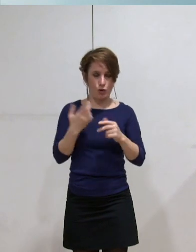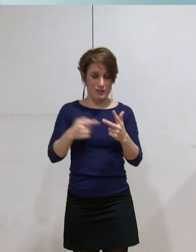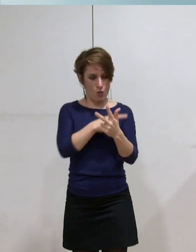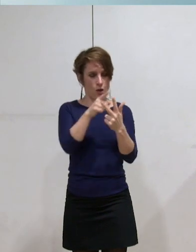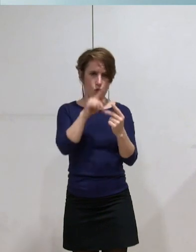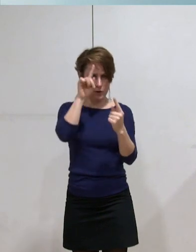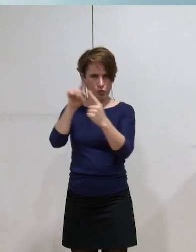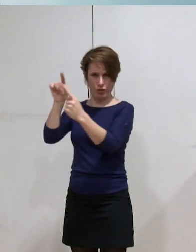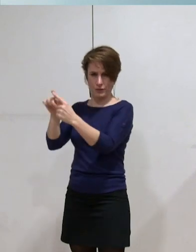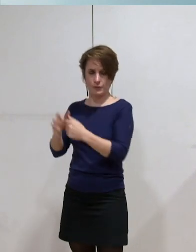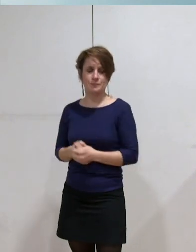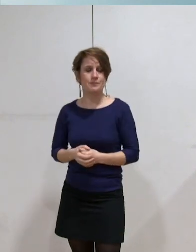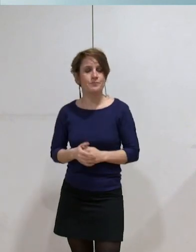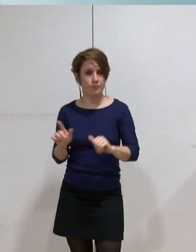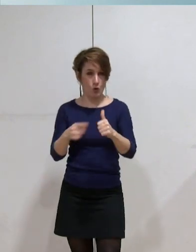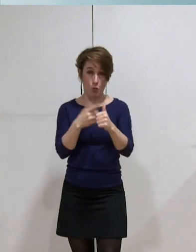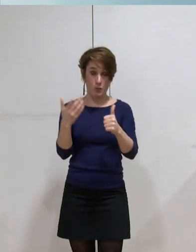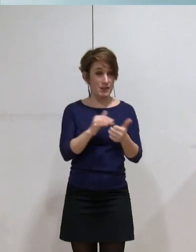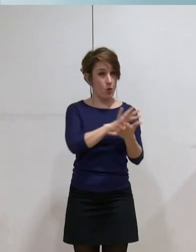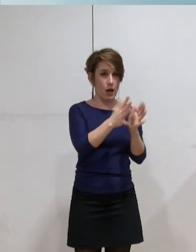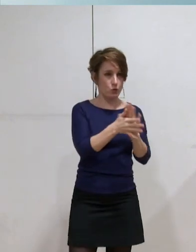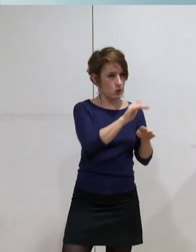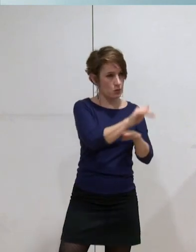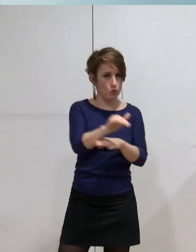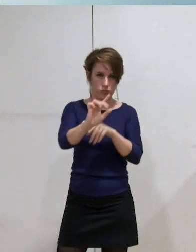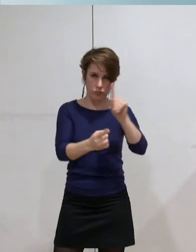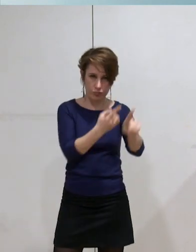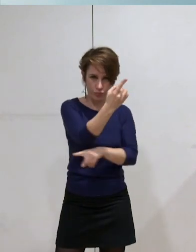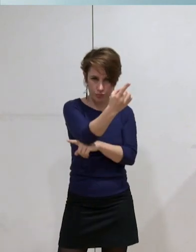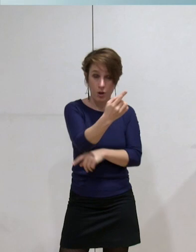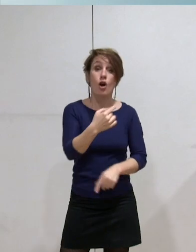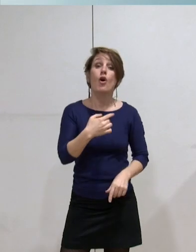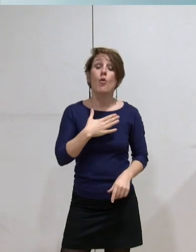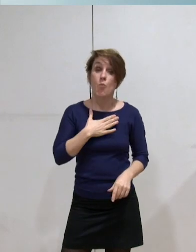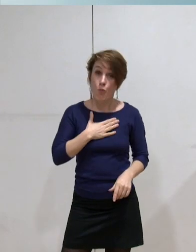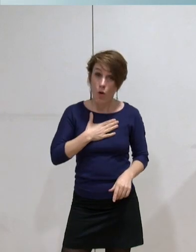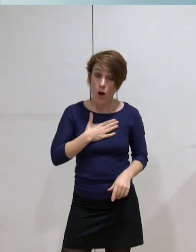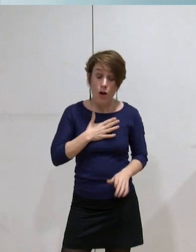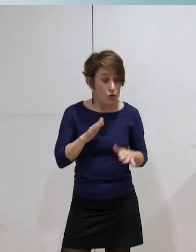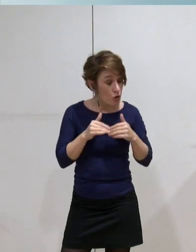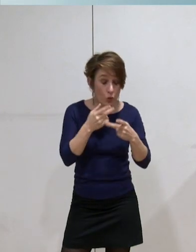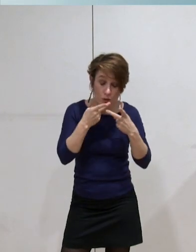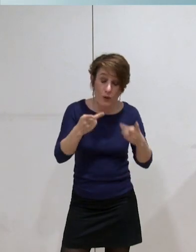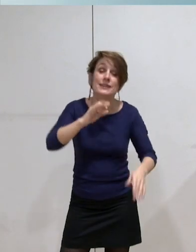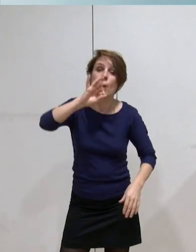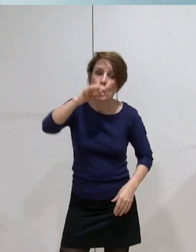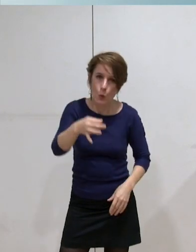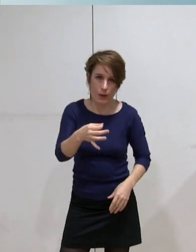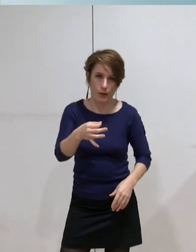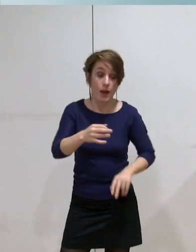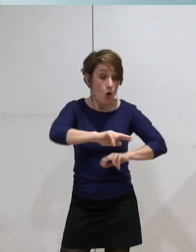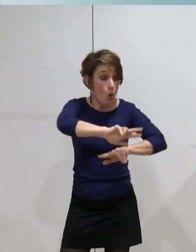premier c'était garantir la pérennité des associations et moi je soutiens que nous garantissons avec cette